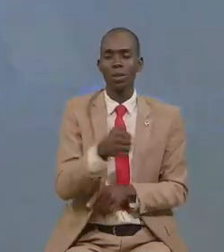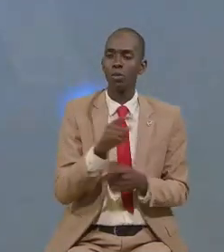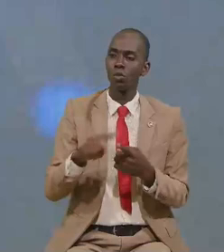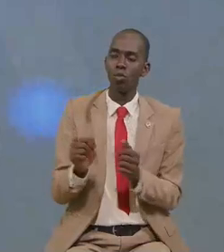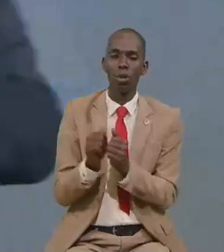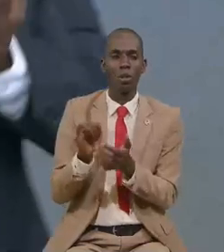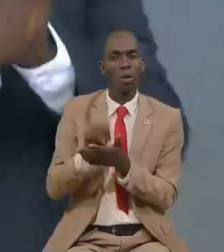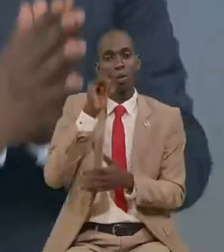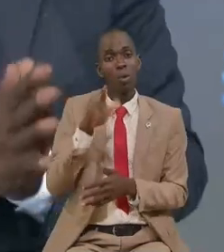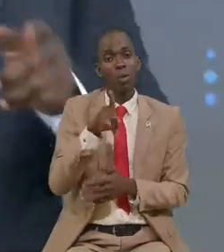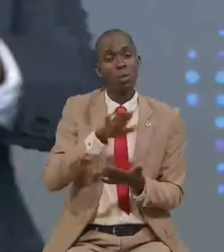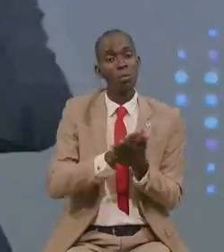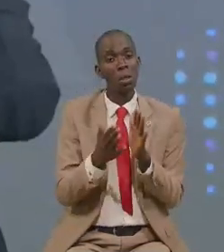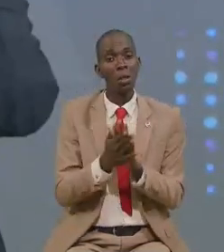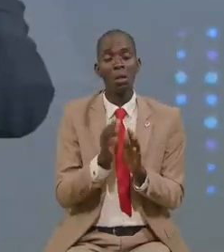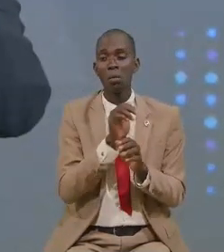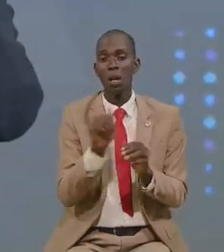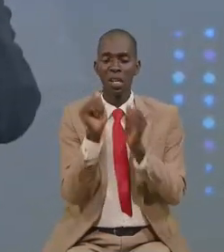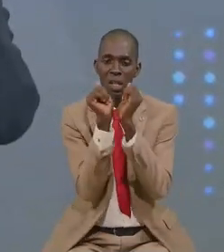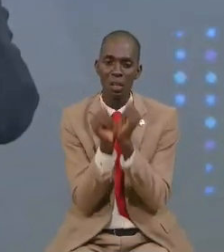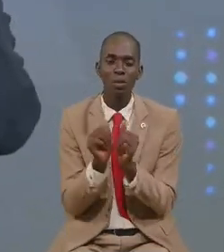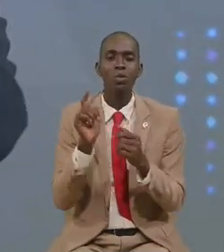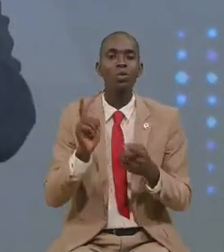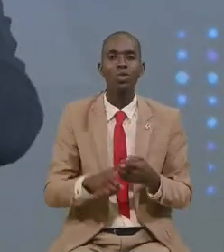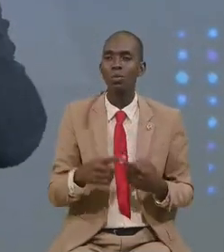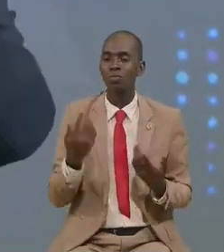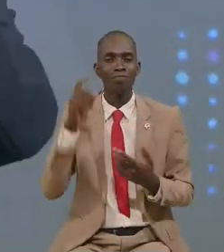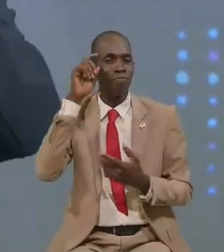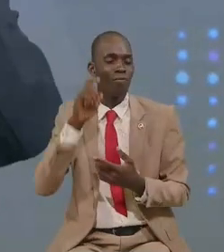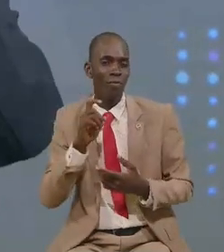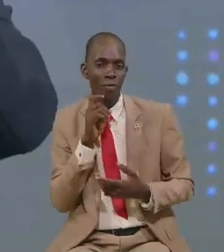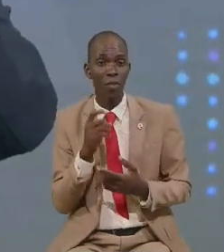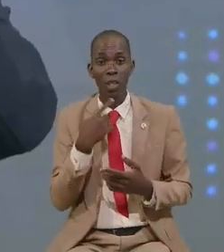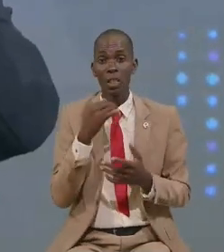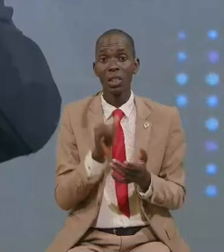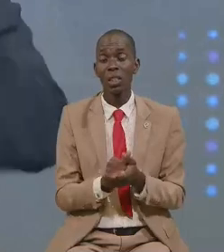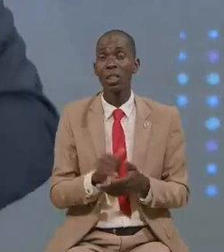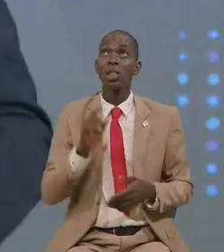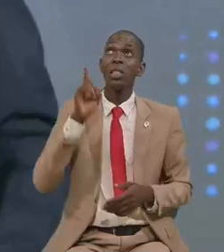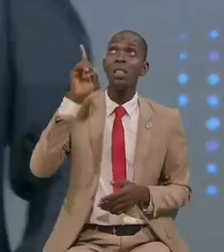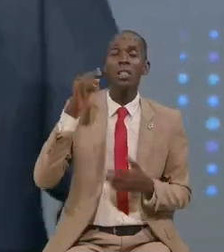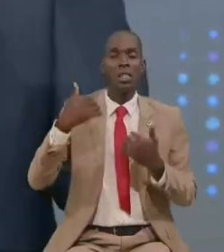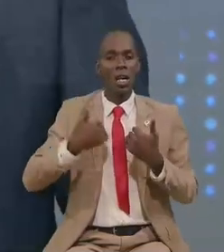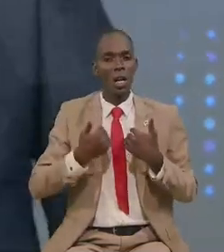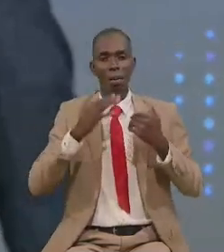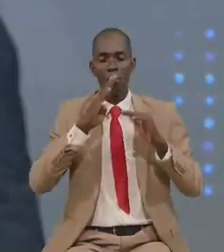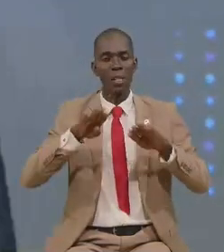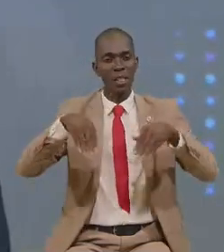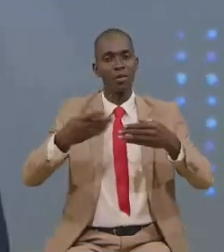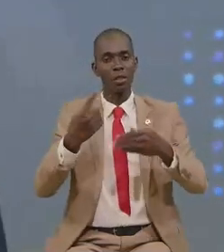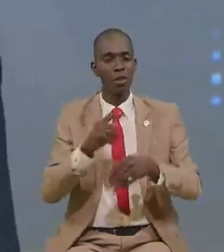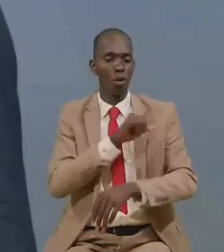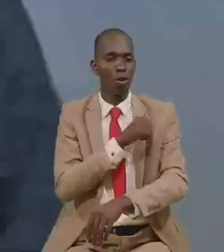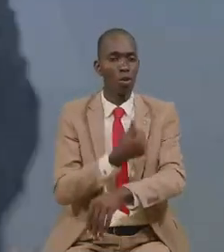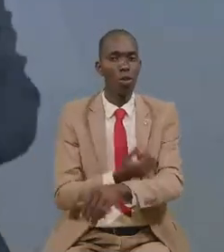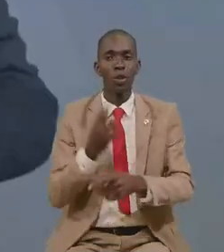Tu es un captif. Aux choses sensuelles. Il dit, il a reçu l'autorité pour prêcher